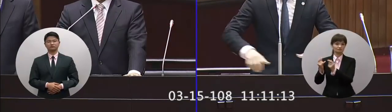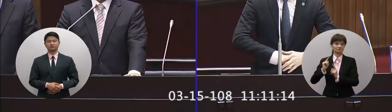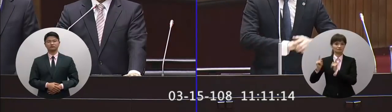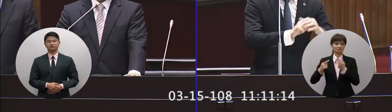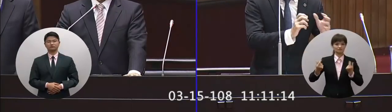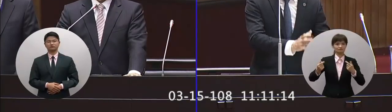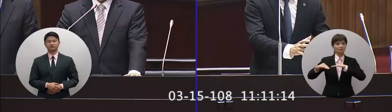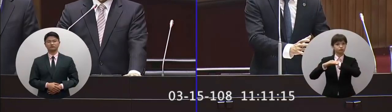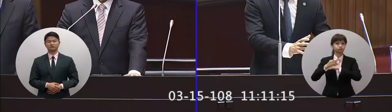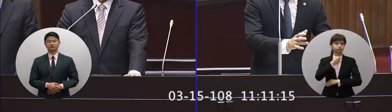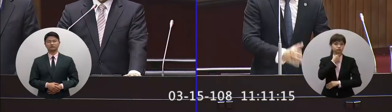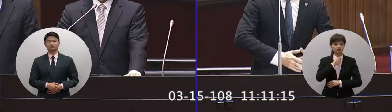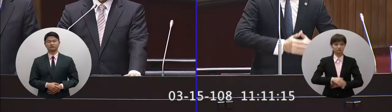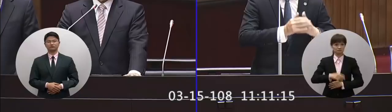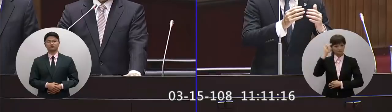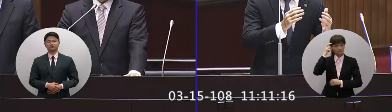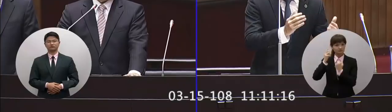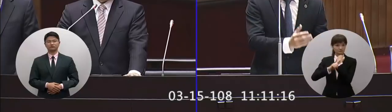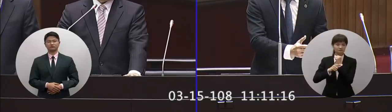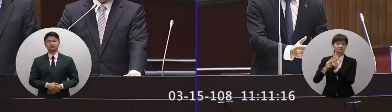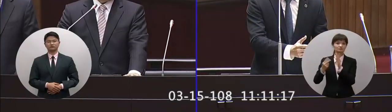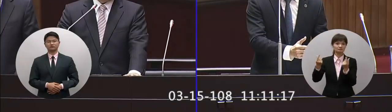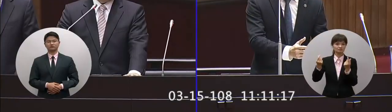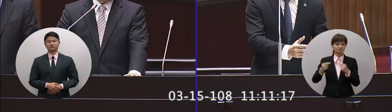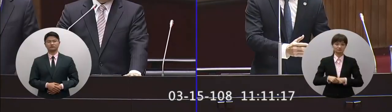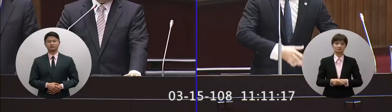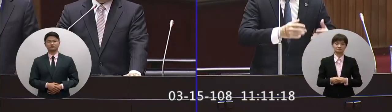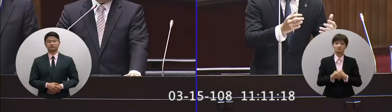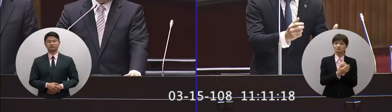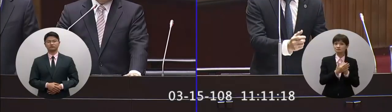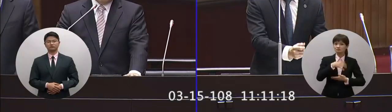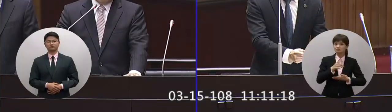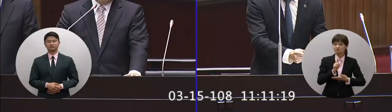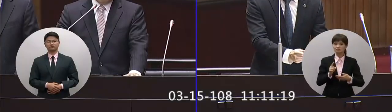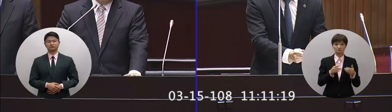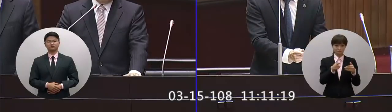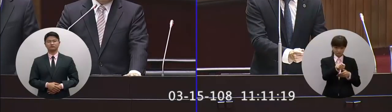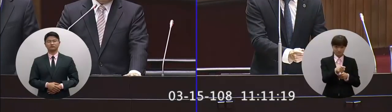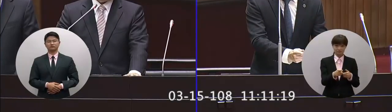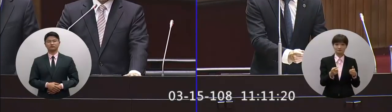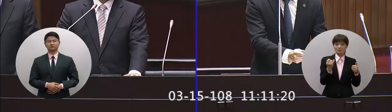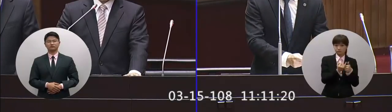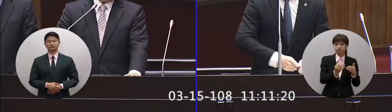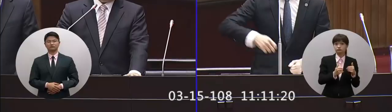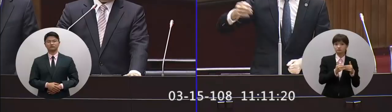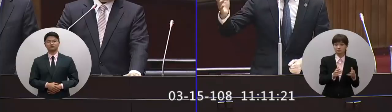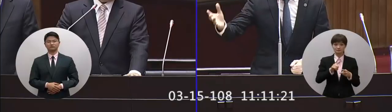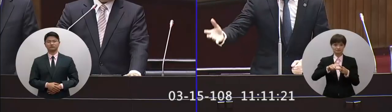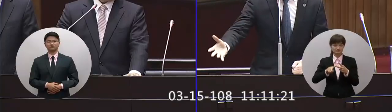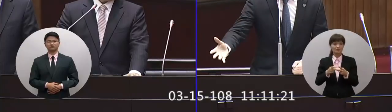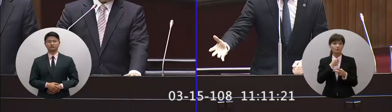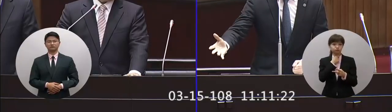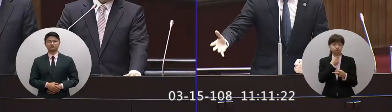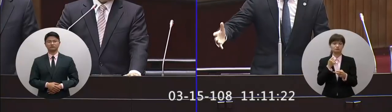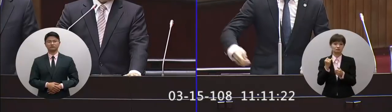讲啊吼。啊，所以讲就爱保障，爱保障就包括伊要结婚不结婚，要结婚就爱给伊一个结婚因的这个成分嘛。啊，即嘛另